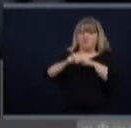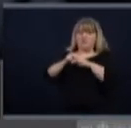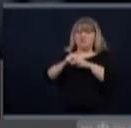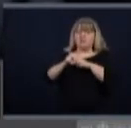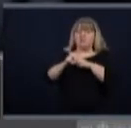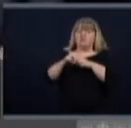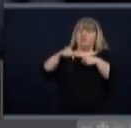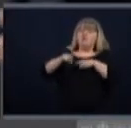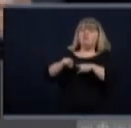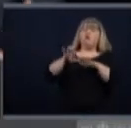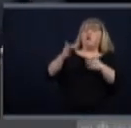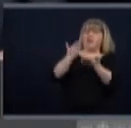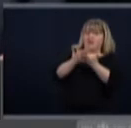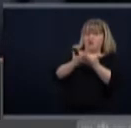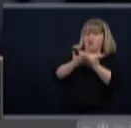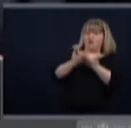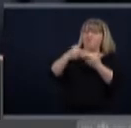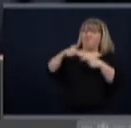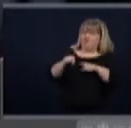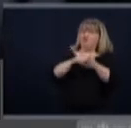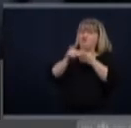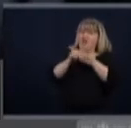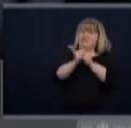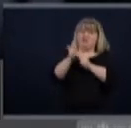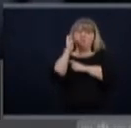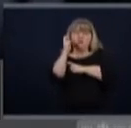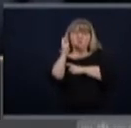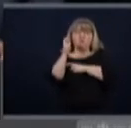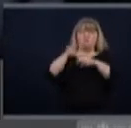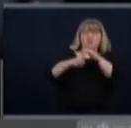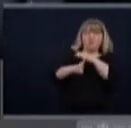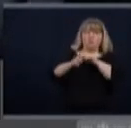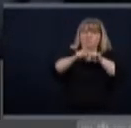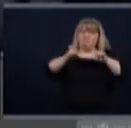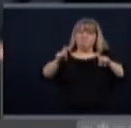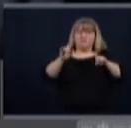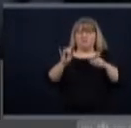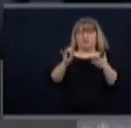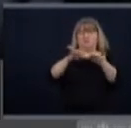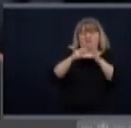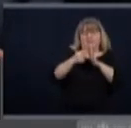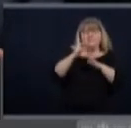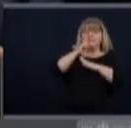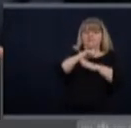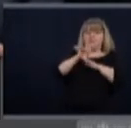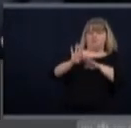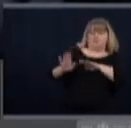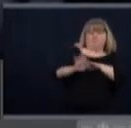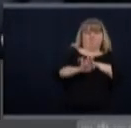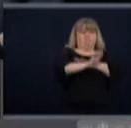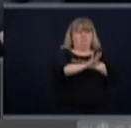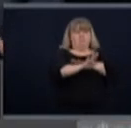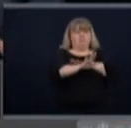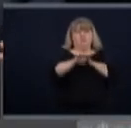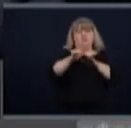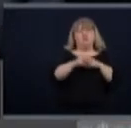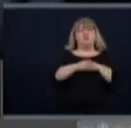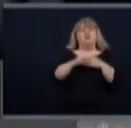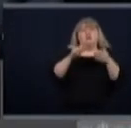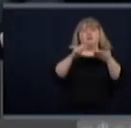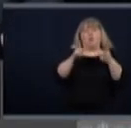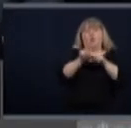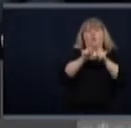transport en commun. Donc, ça pose une difficulté additionnelle pour garder la distance de 2 mètres. Et